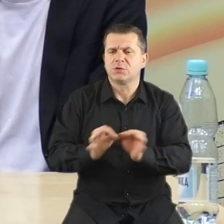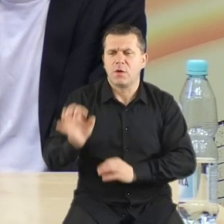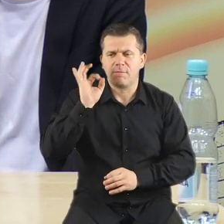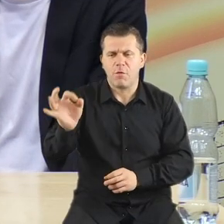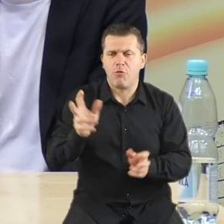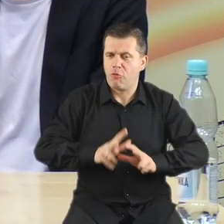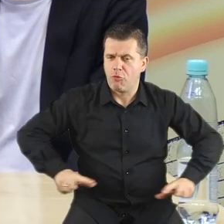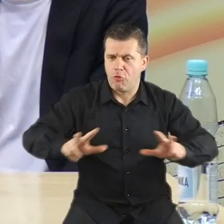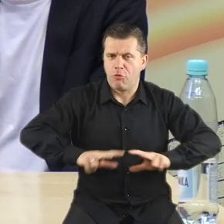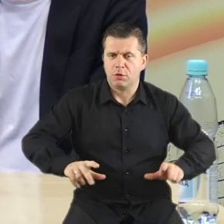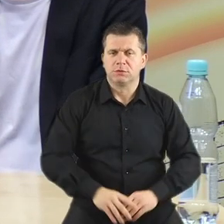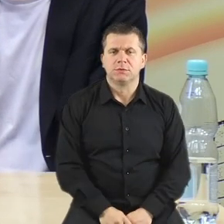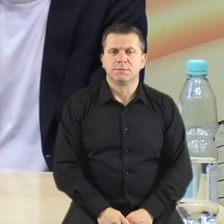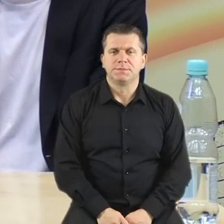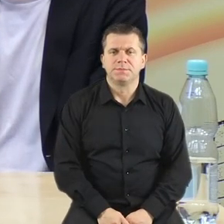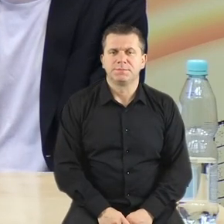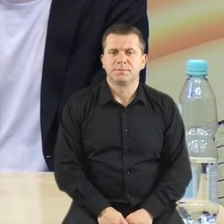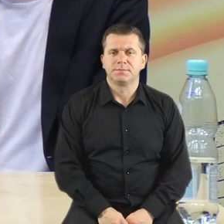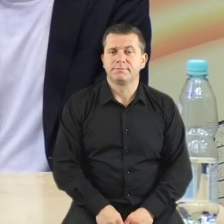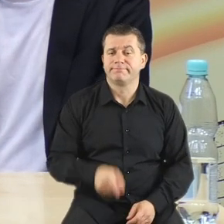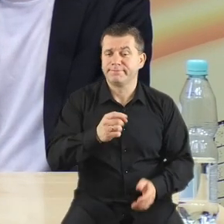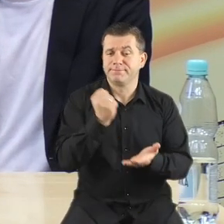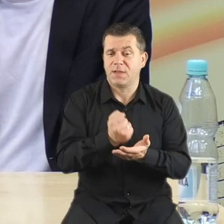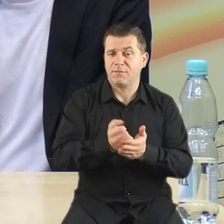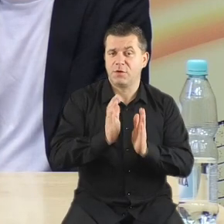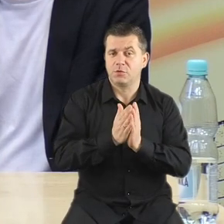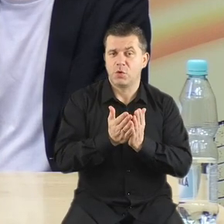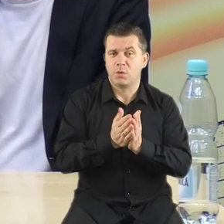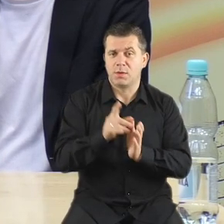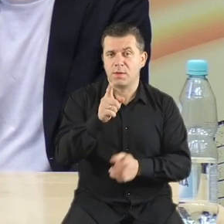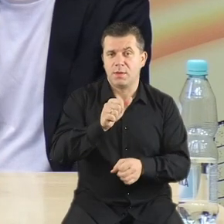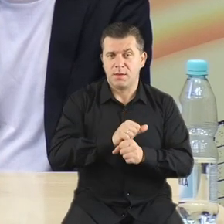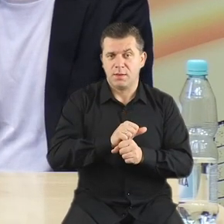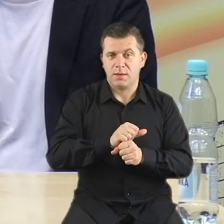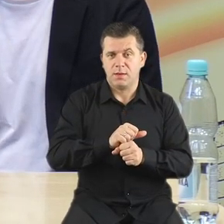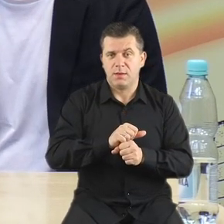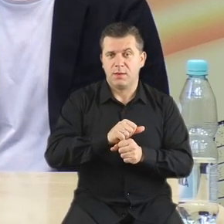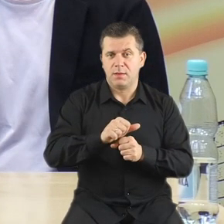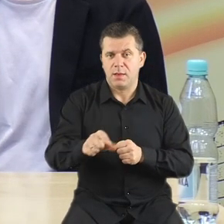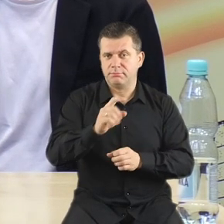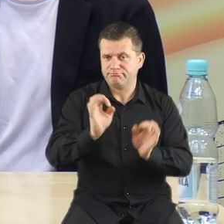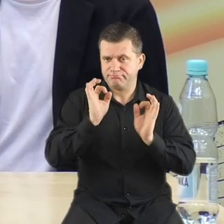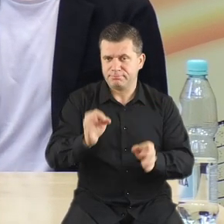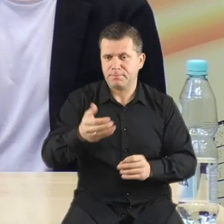pana rodziny. Jeżeli chodzi o książkę, no to tutaj mamy taką właśnie typową